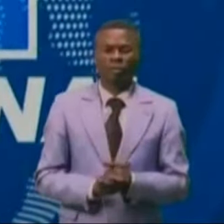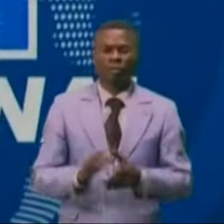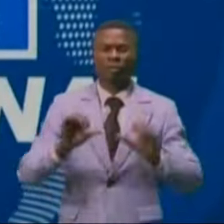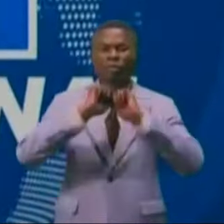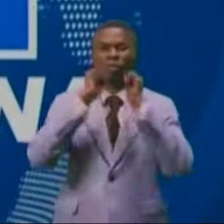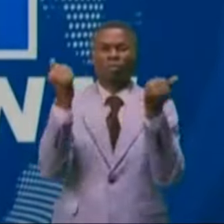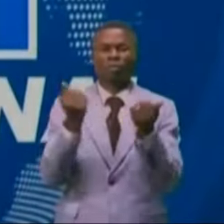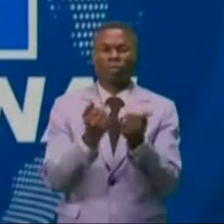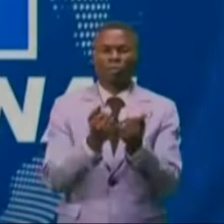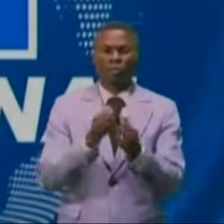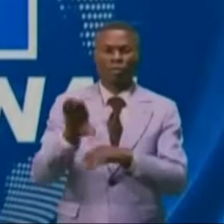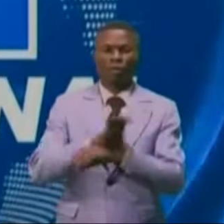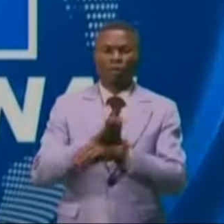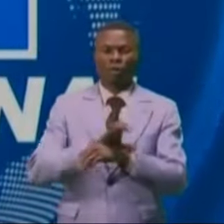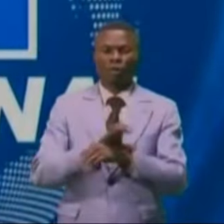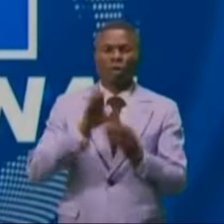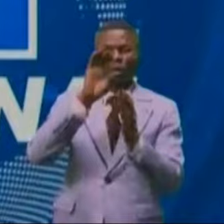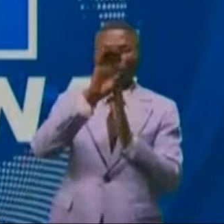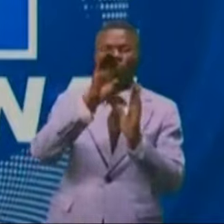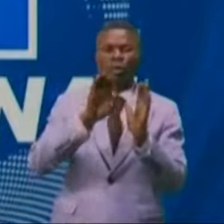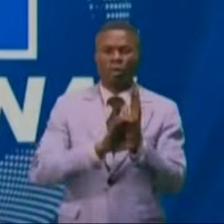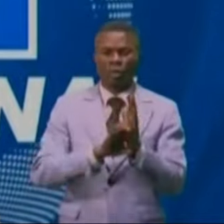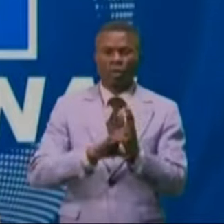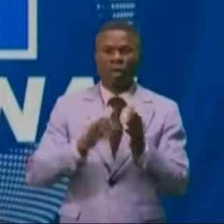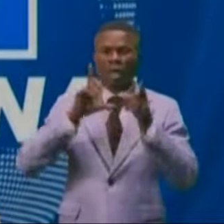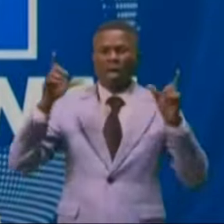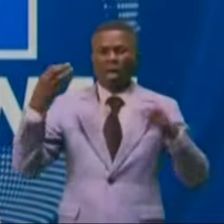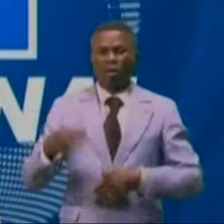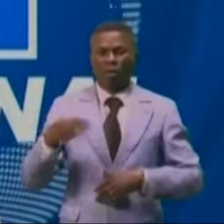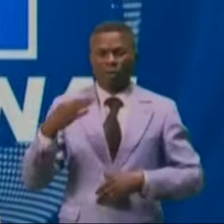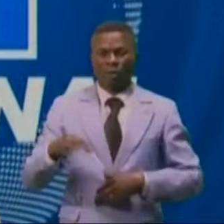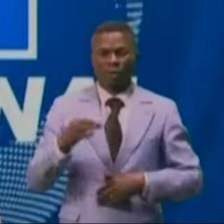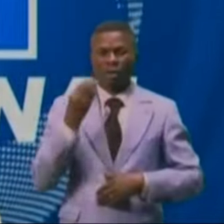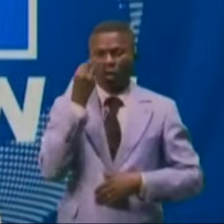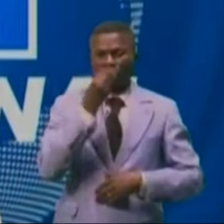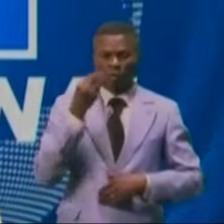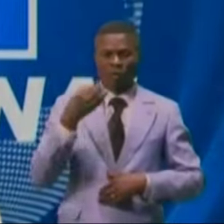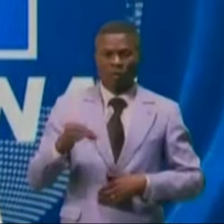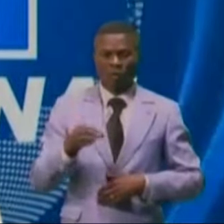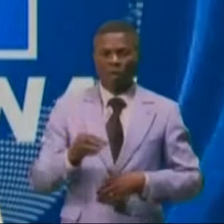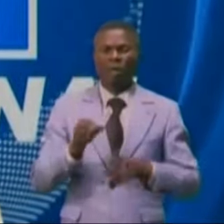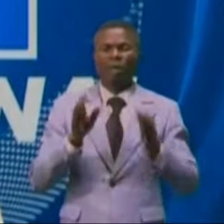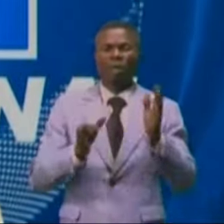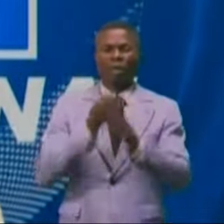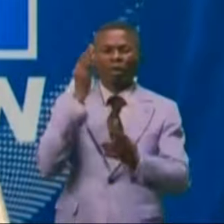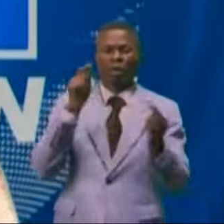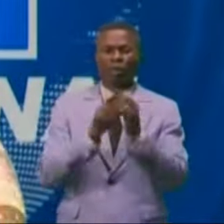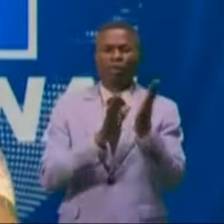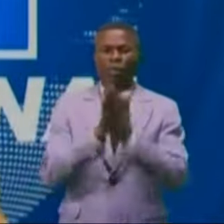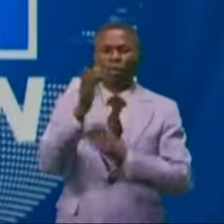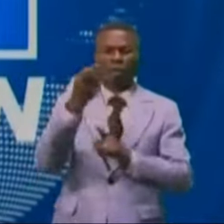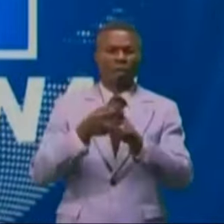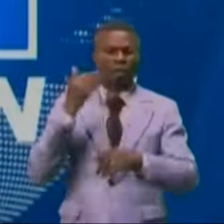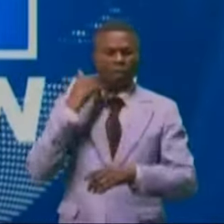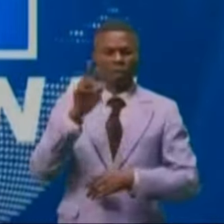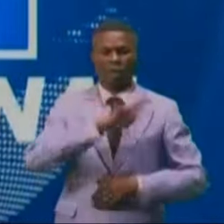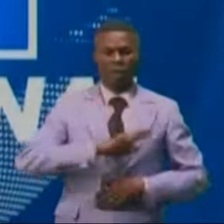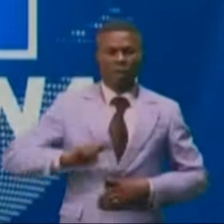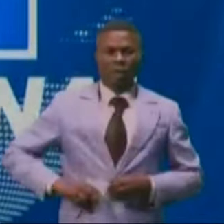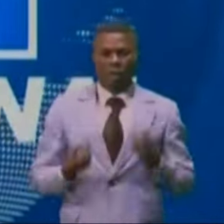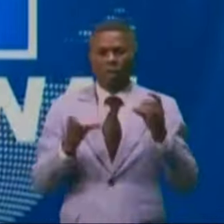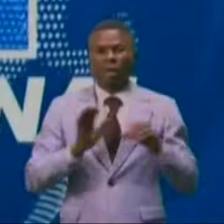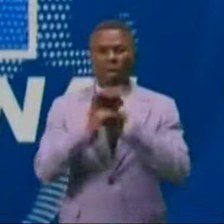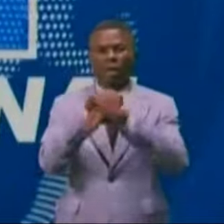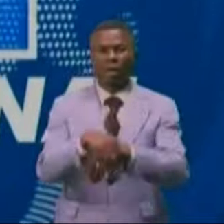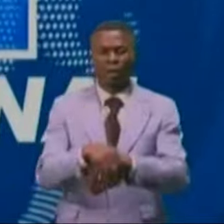L'association des cours constitutionnels francophones était en congrès à Paris du 13 au 15 juin dernier. La RDC a pris part à